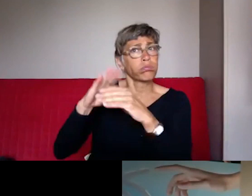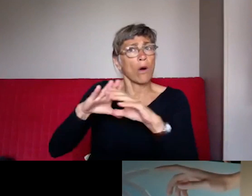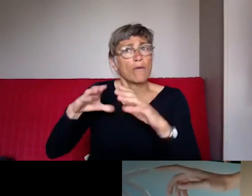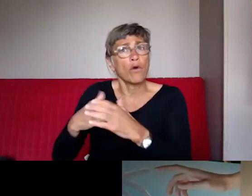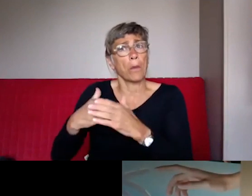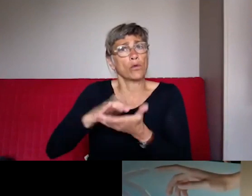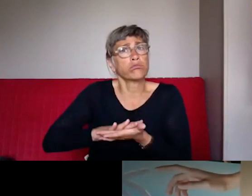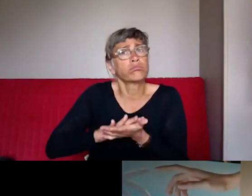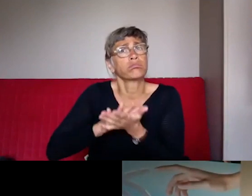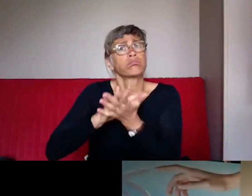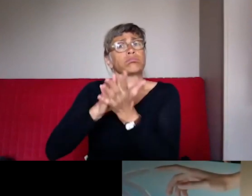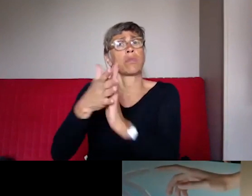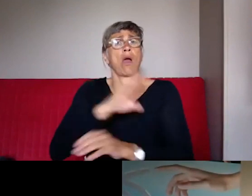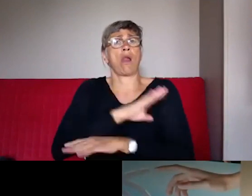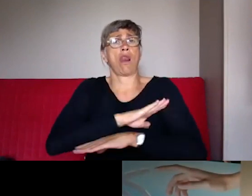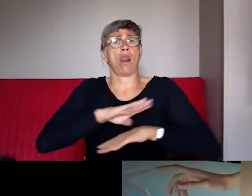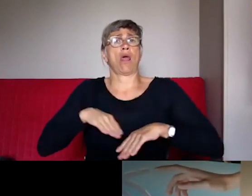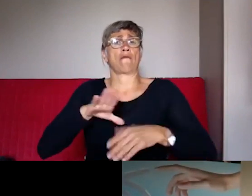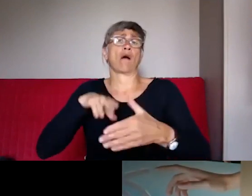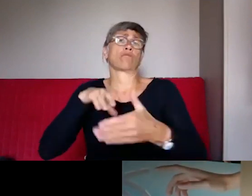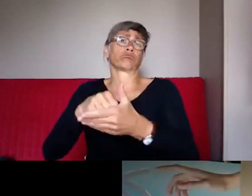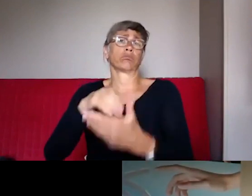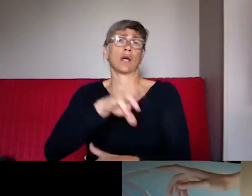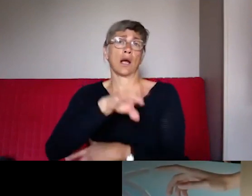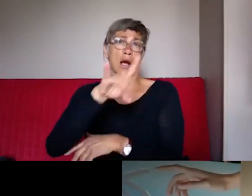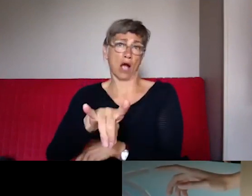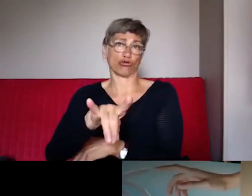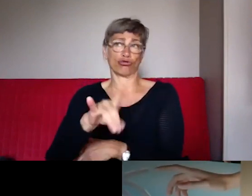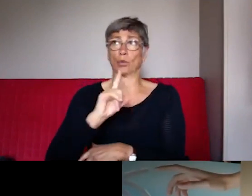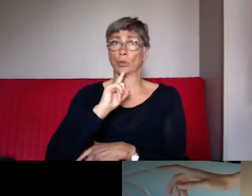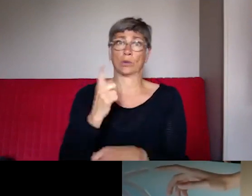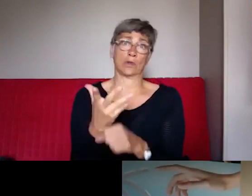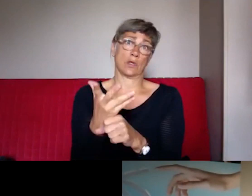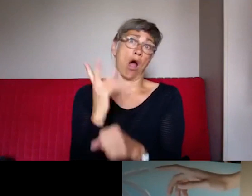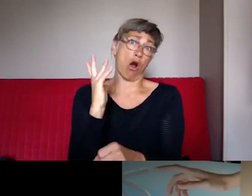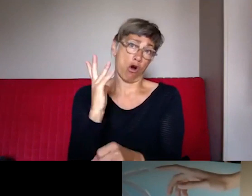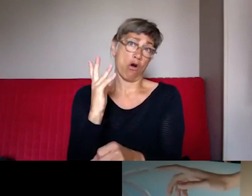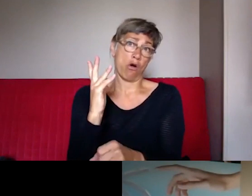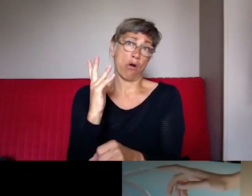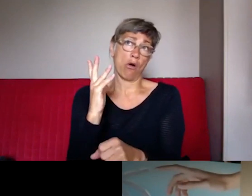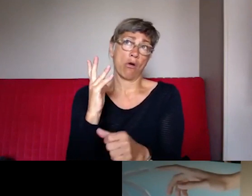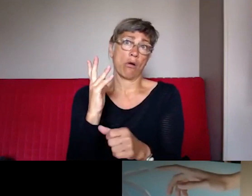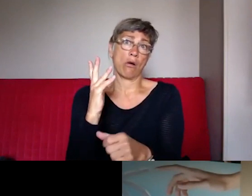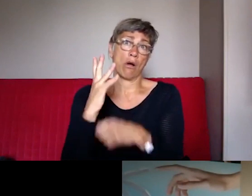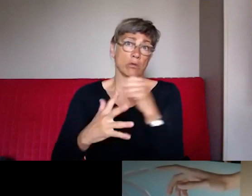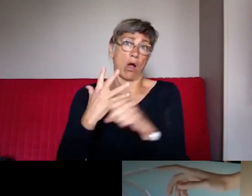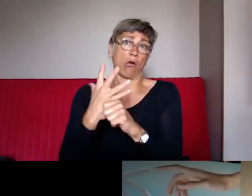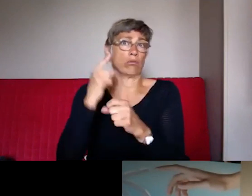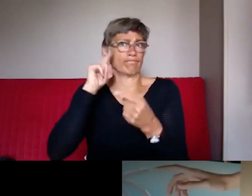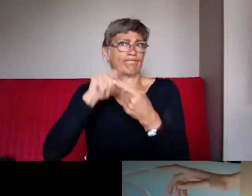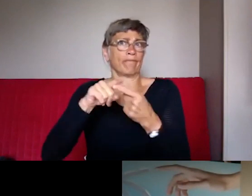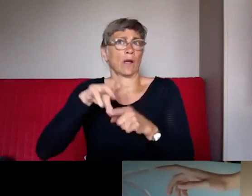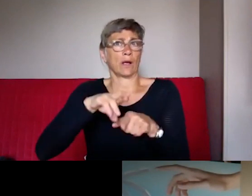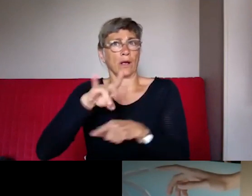évoluer, et j'ai terminé dans le domaine RH, où les 5 dernières années ont été dans ce domaine-là, en tant